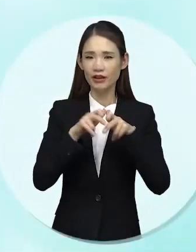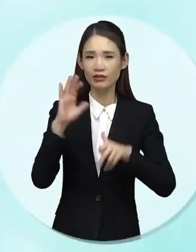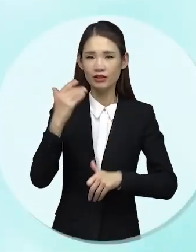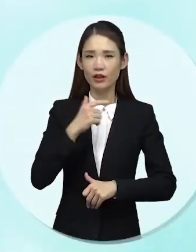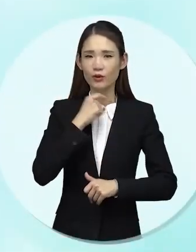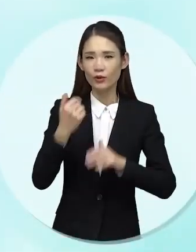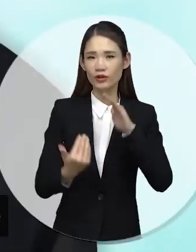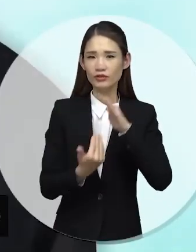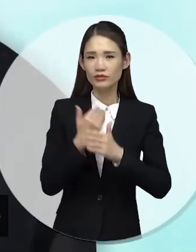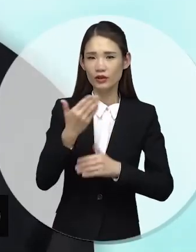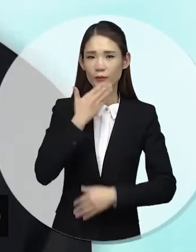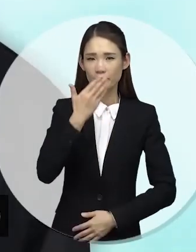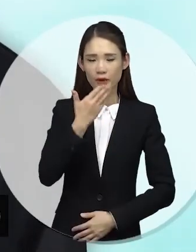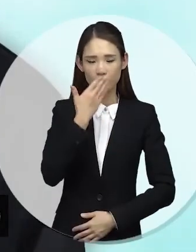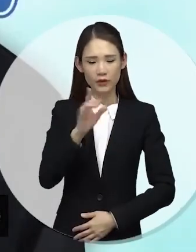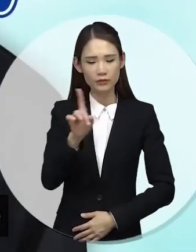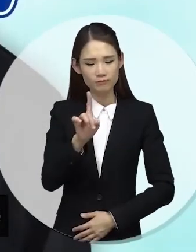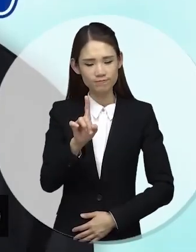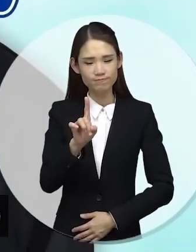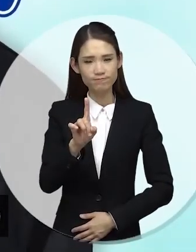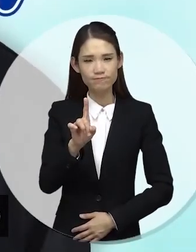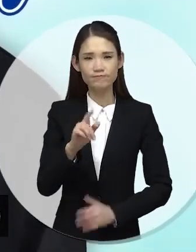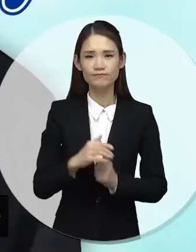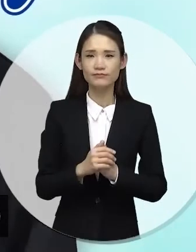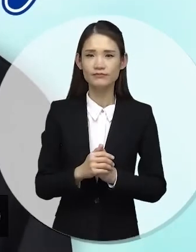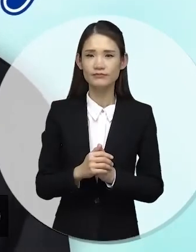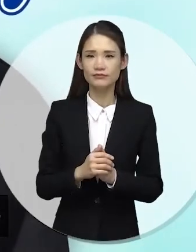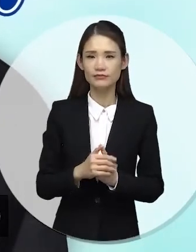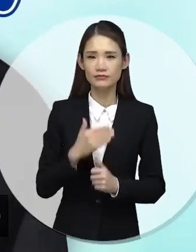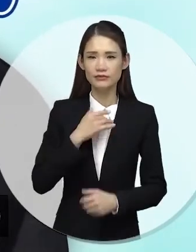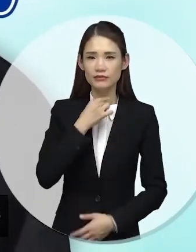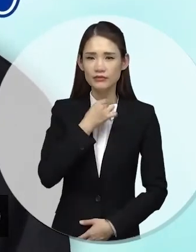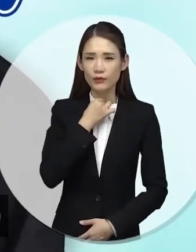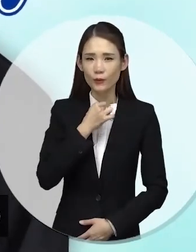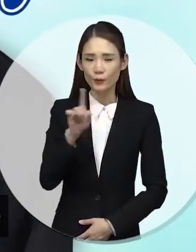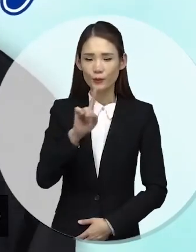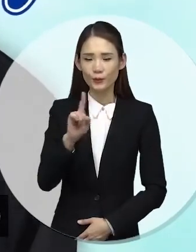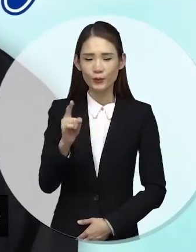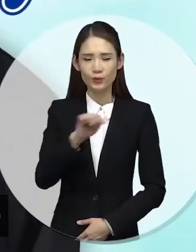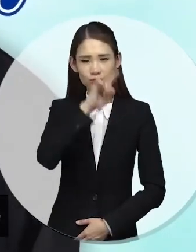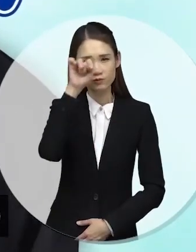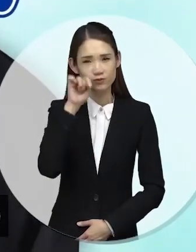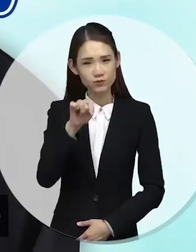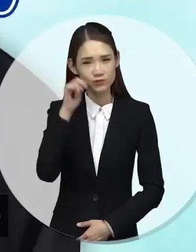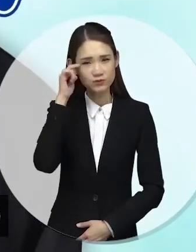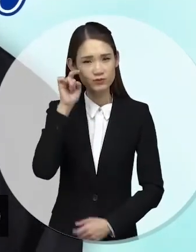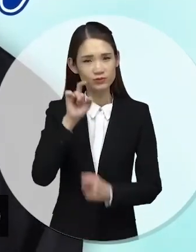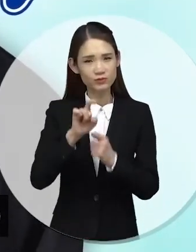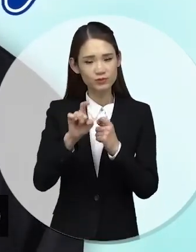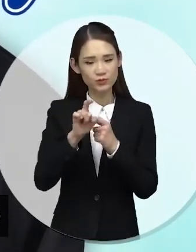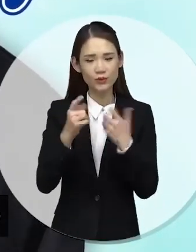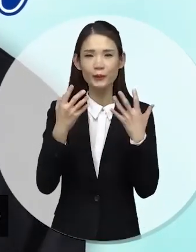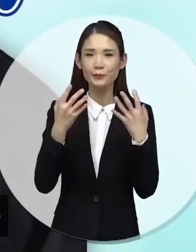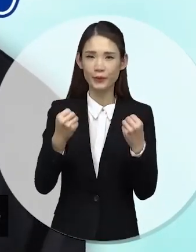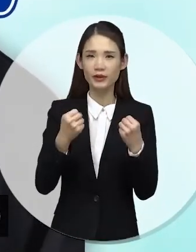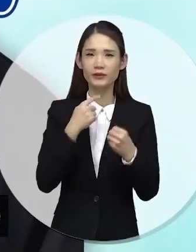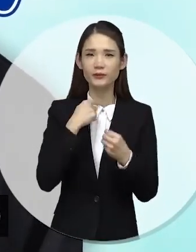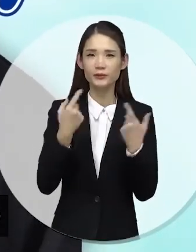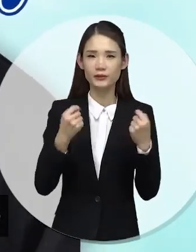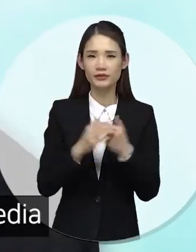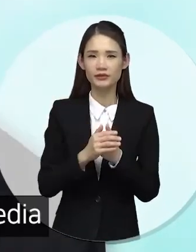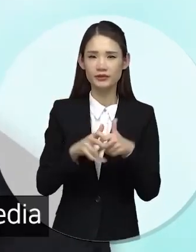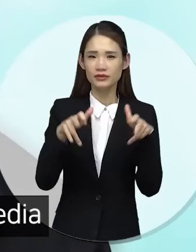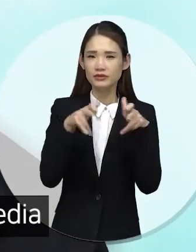장애인이 되고 나서도 내가 할 수 있는 게 뭘까? 내가 하고 싶은 건 뭘까를 굉장히 많이